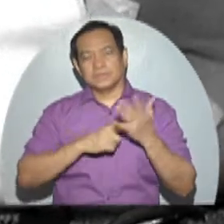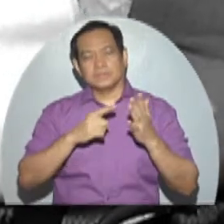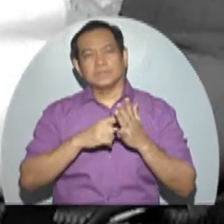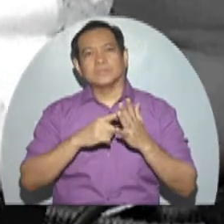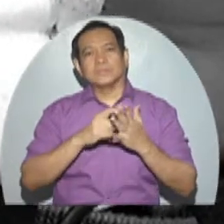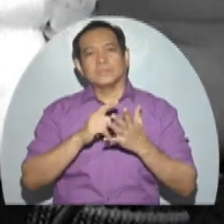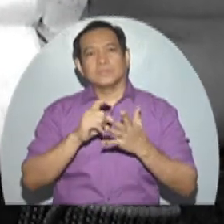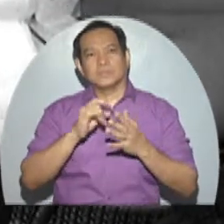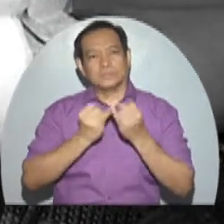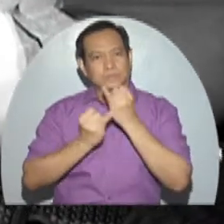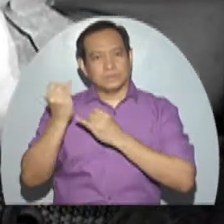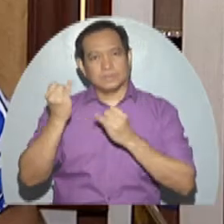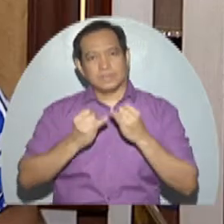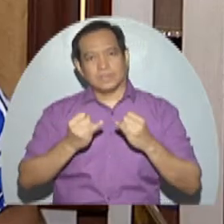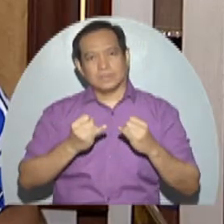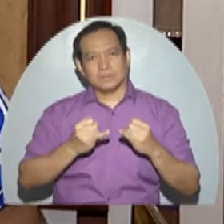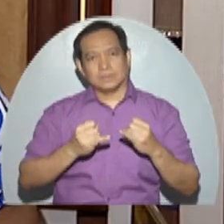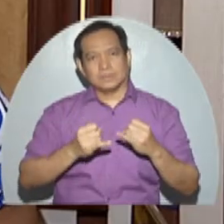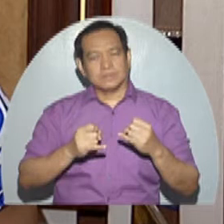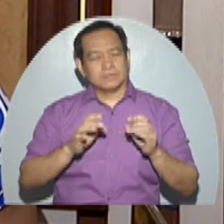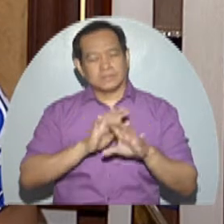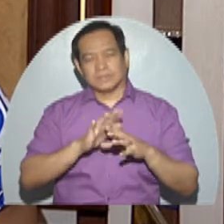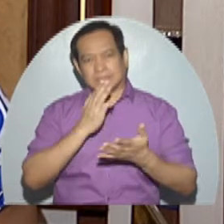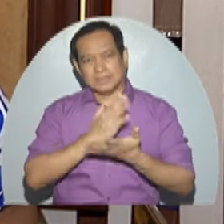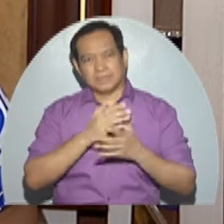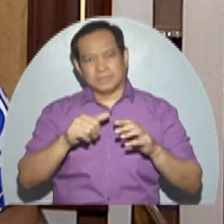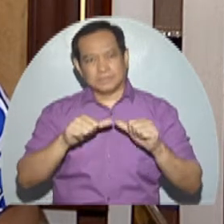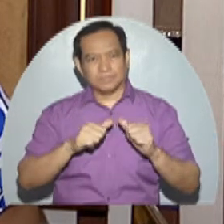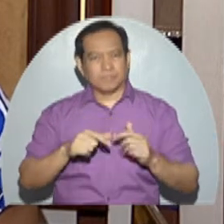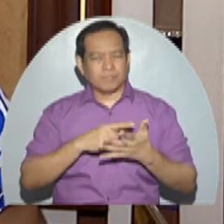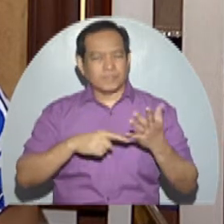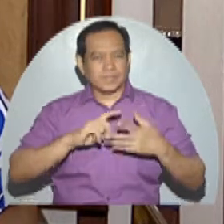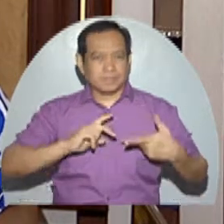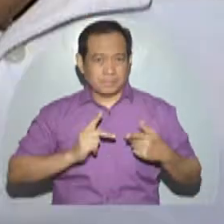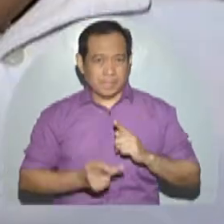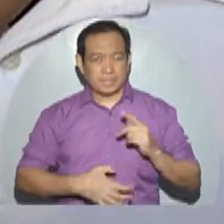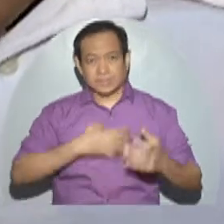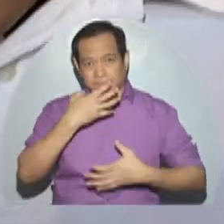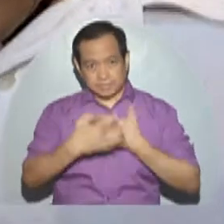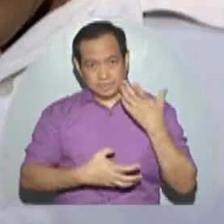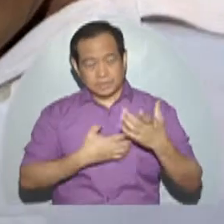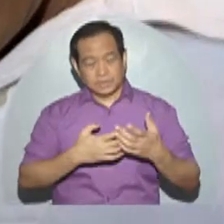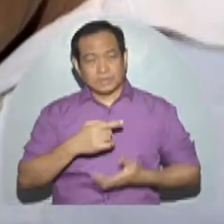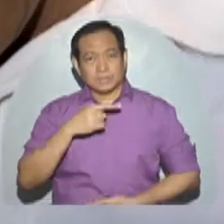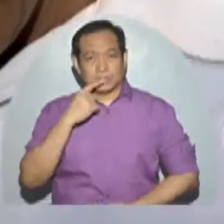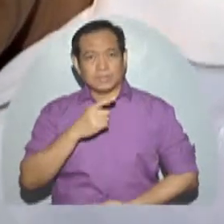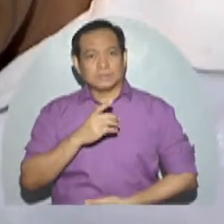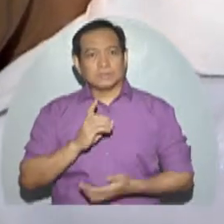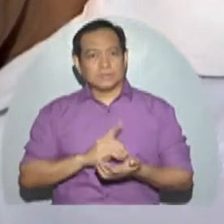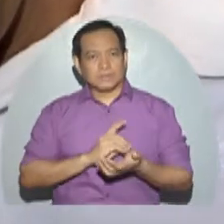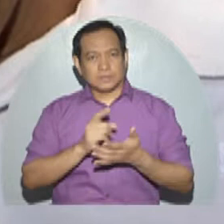taon na to, doon na yung simula na hindi na tumitigil yung pananakit ng tiyan niya. Tapos yung pagsusuka po. Ayon sa